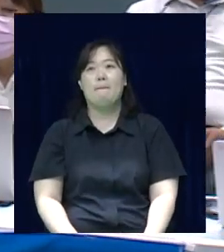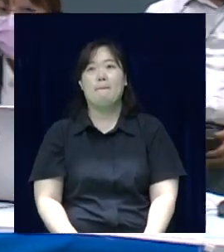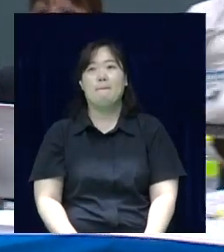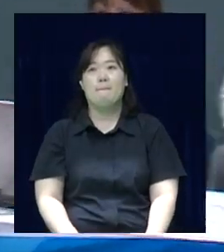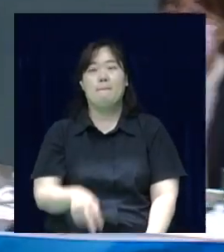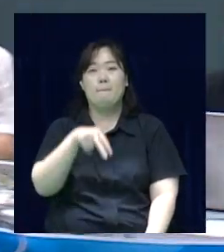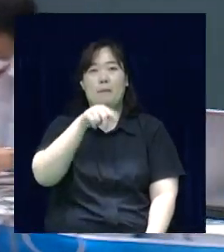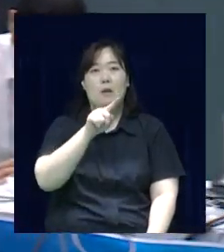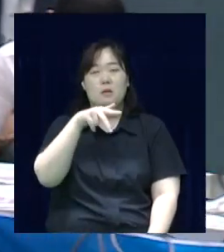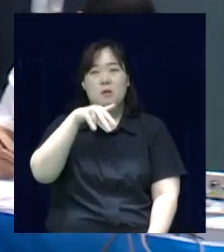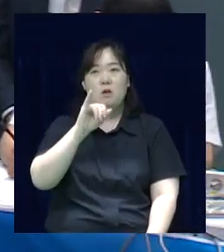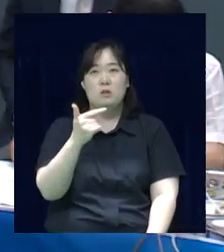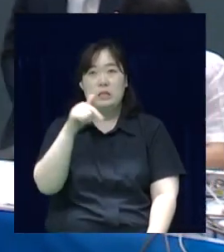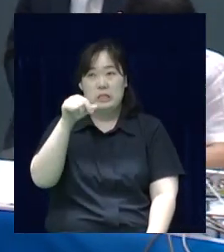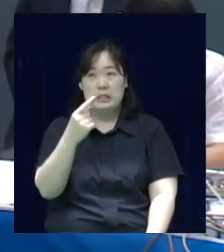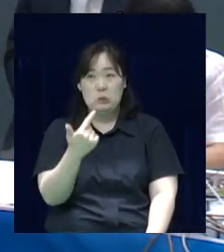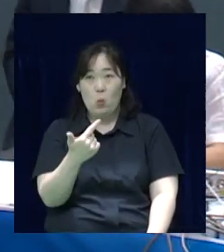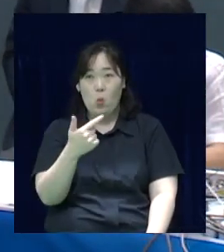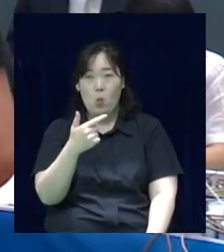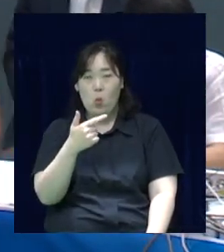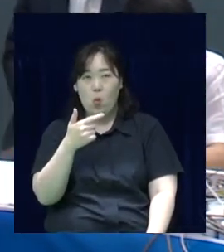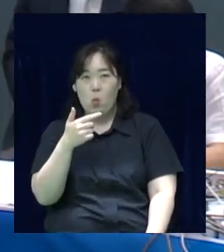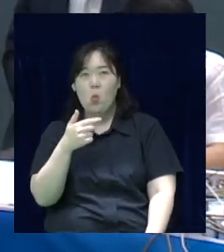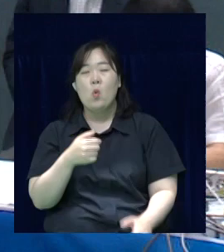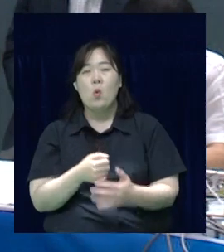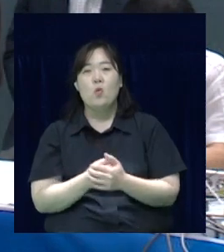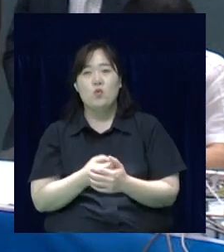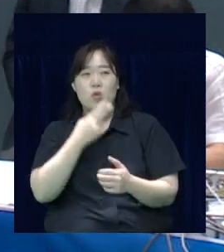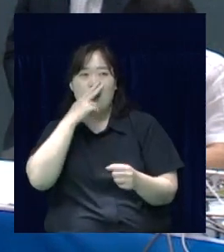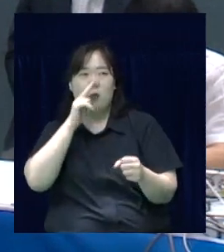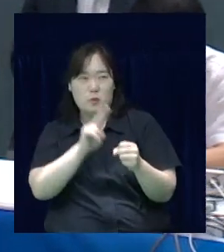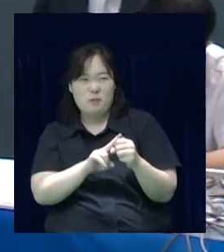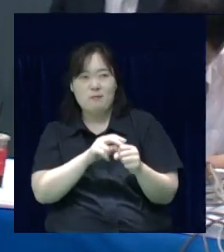서진곤 선수를 위협할 수 있는 박정훈 선수가 되겠습니다.